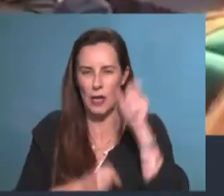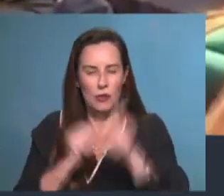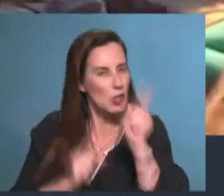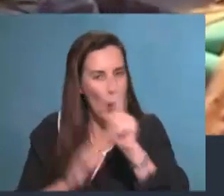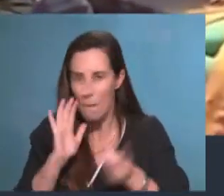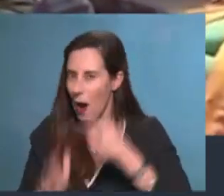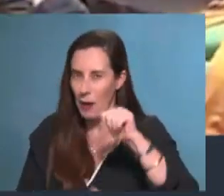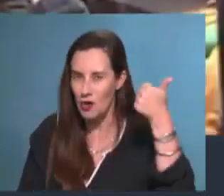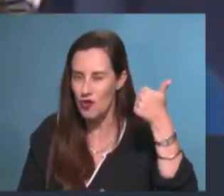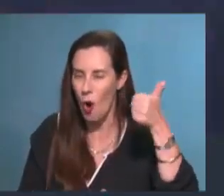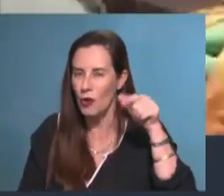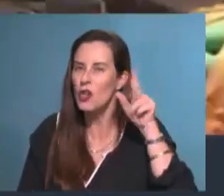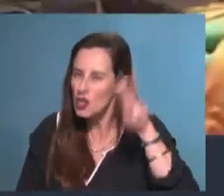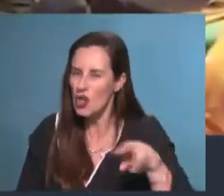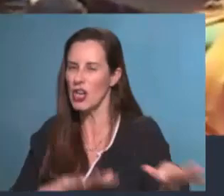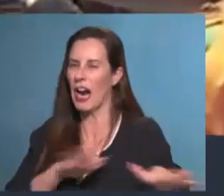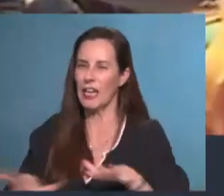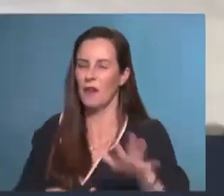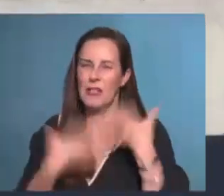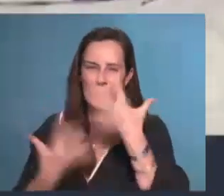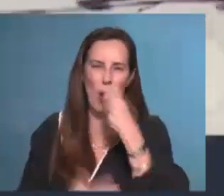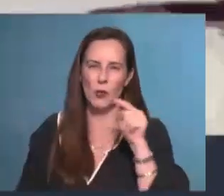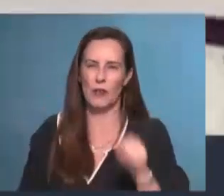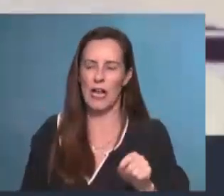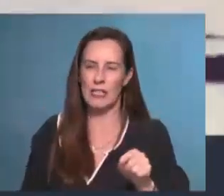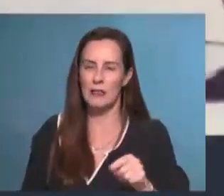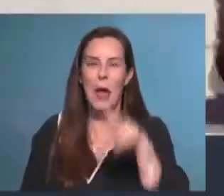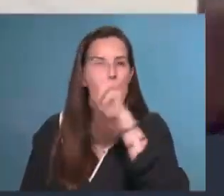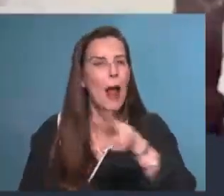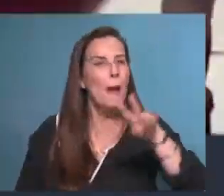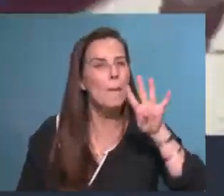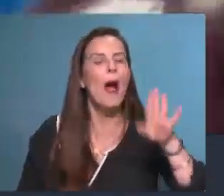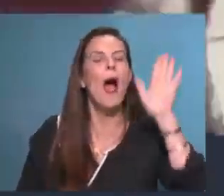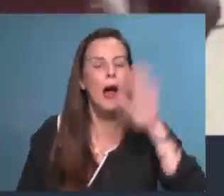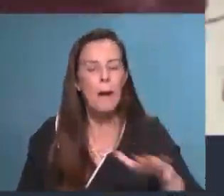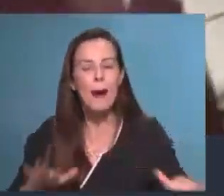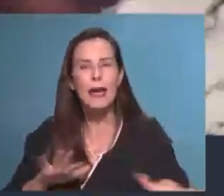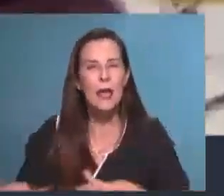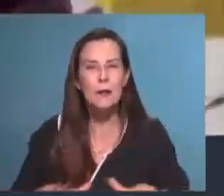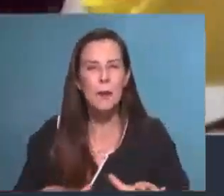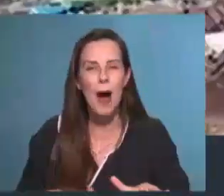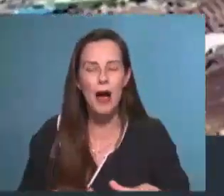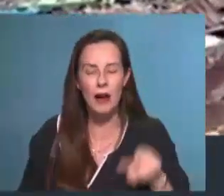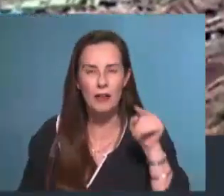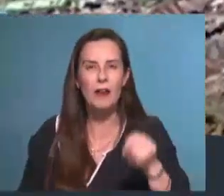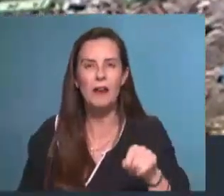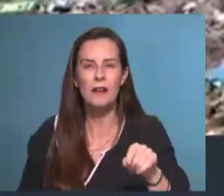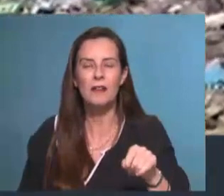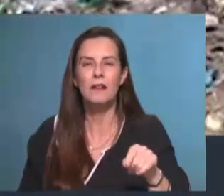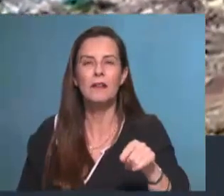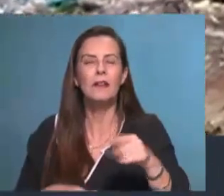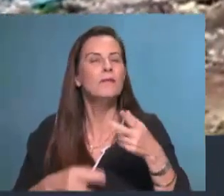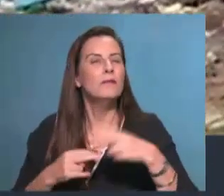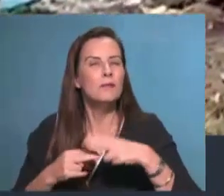הראשונה שאינדונזיה סובלת מטרגדיה שכזאת. ב-2004 גרמה רעידת אדמה באי האינדונזי סומטרה